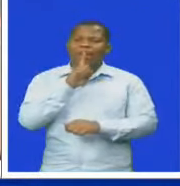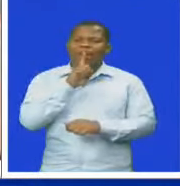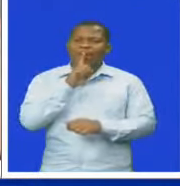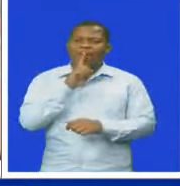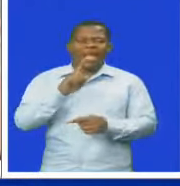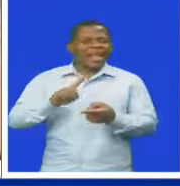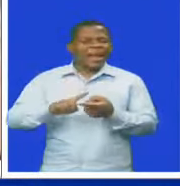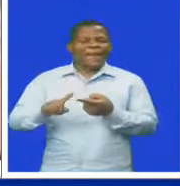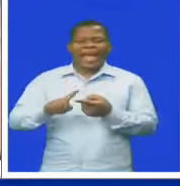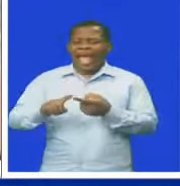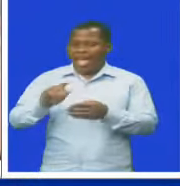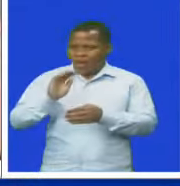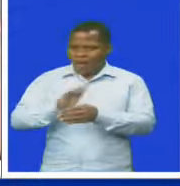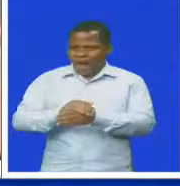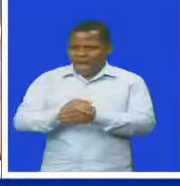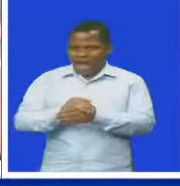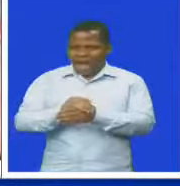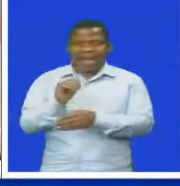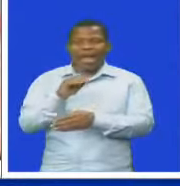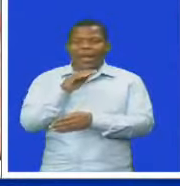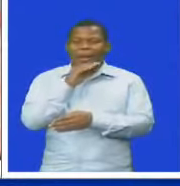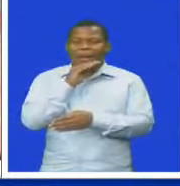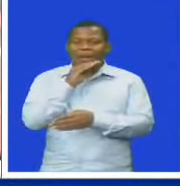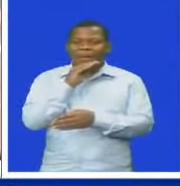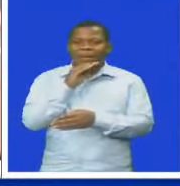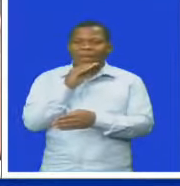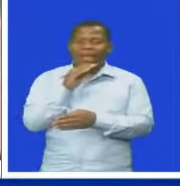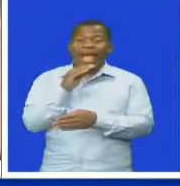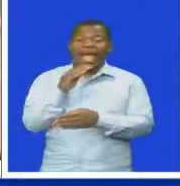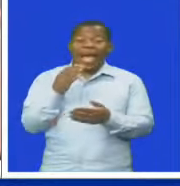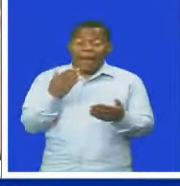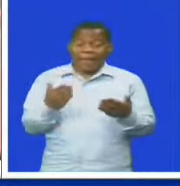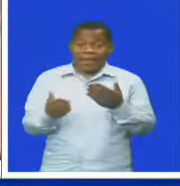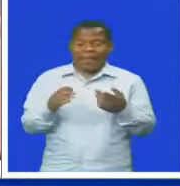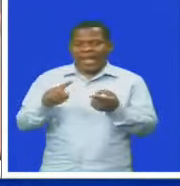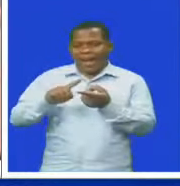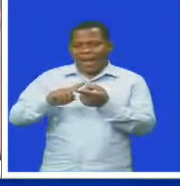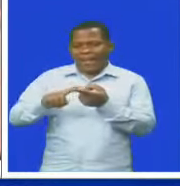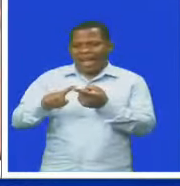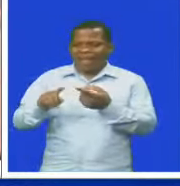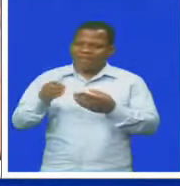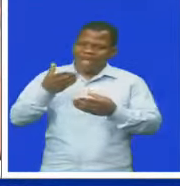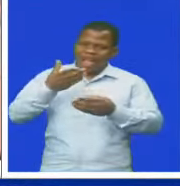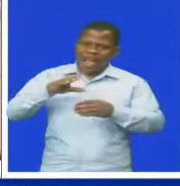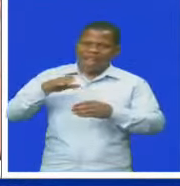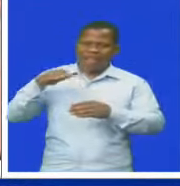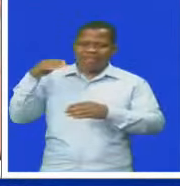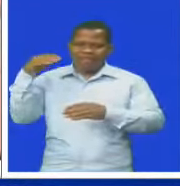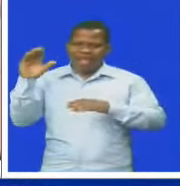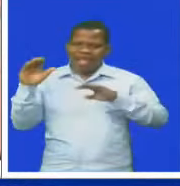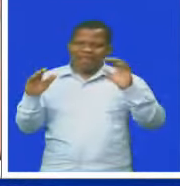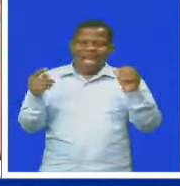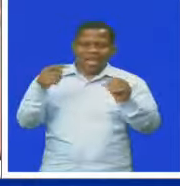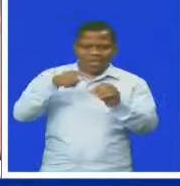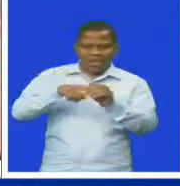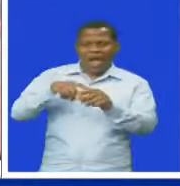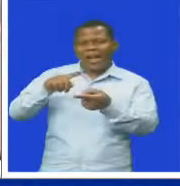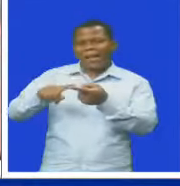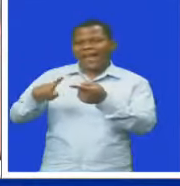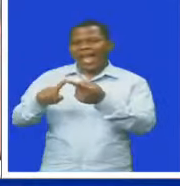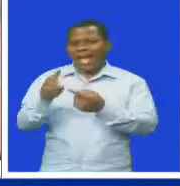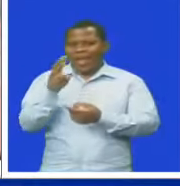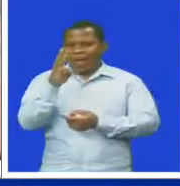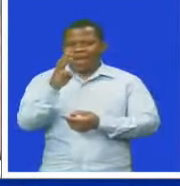batayakhashane kakhulu ngisho nakunami, uyabona. So ngiyajabula lokuthi at least sinawo le mvolele nalezi zafusale series 1 and 2 and 3